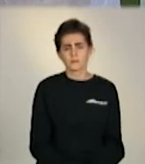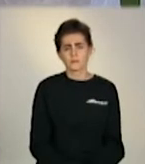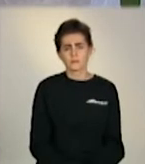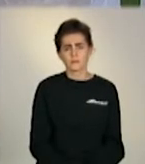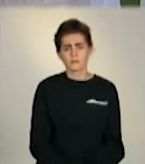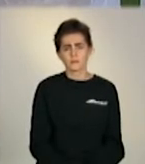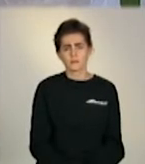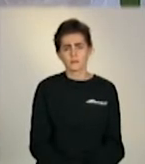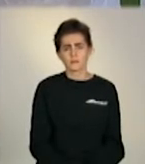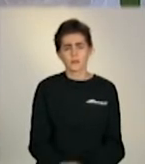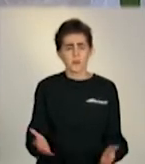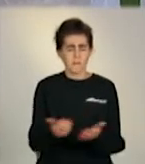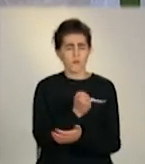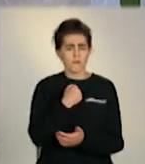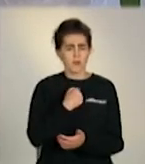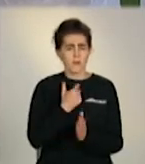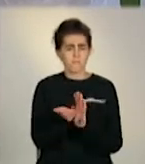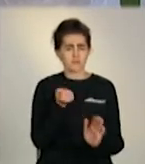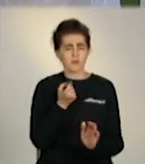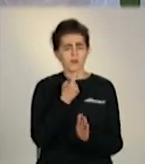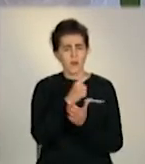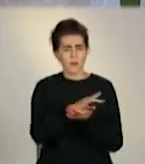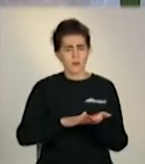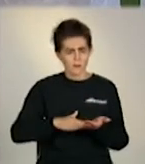І мене ранило.